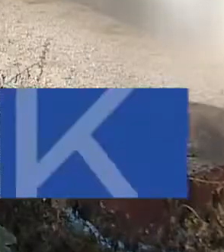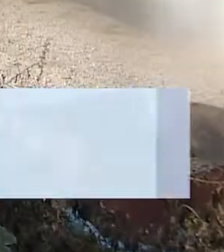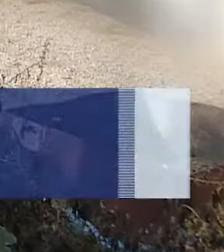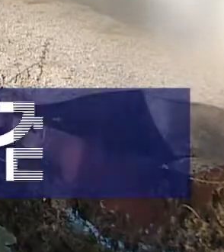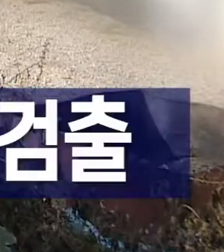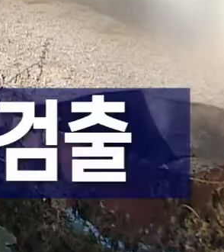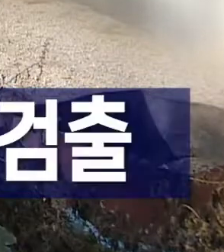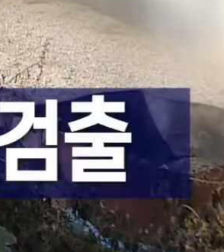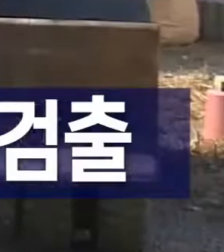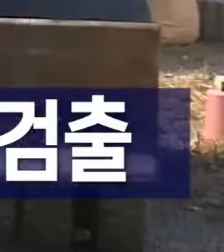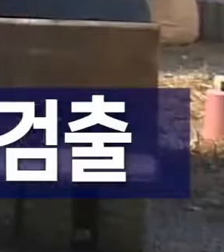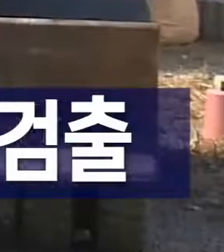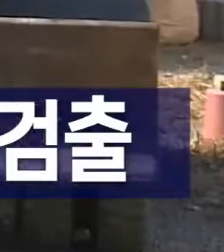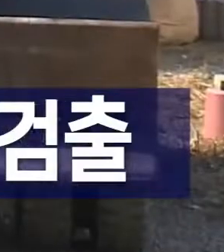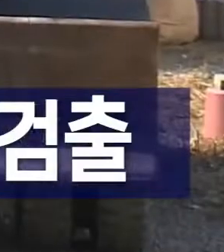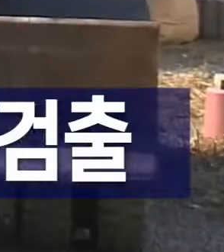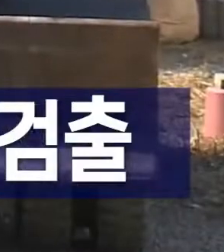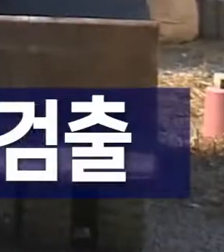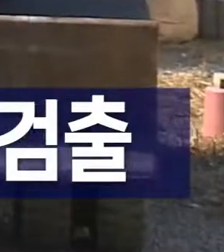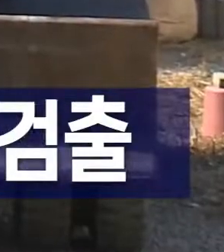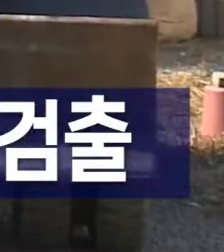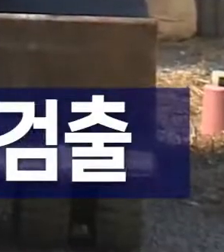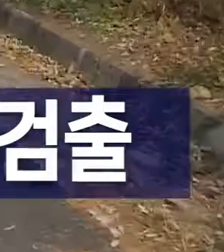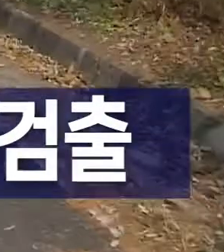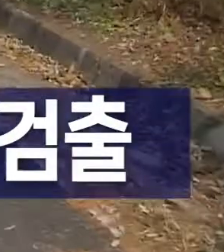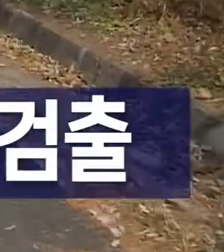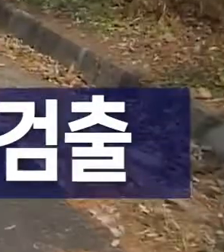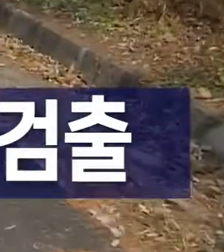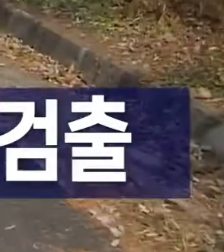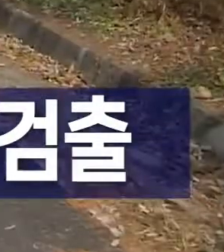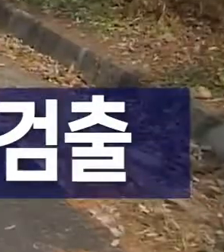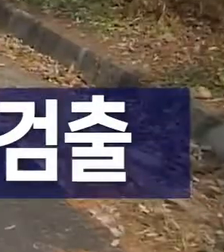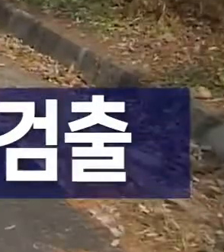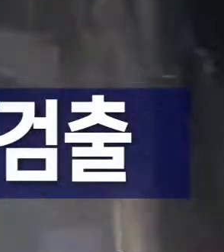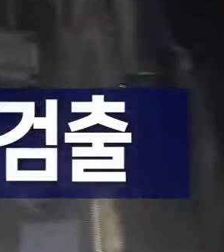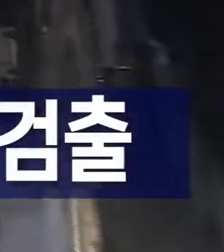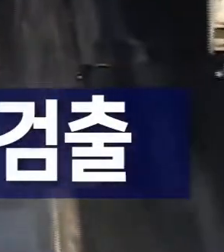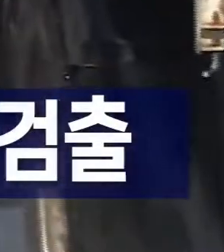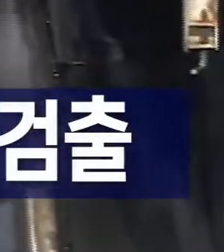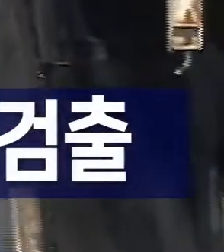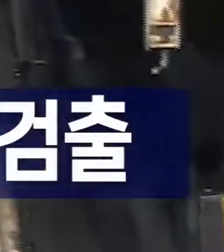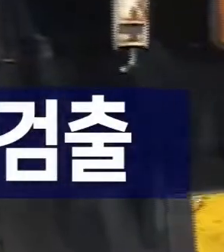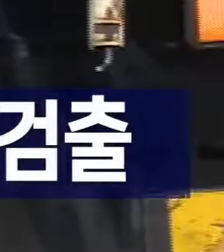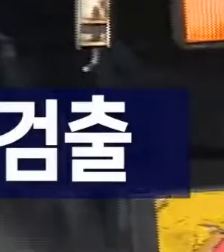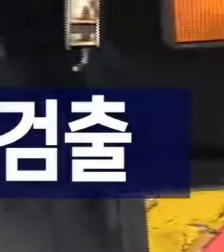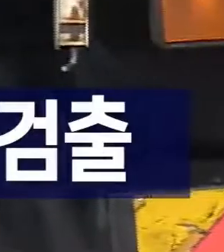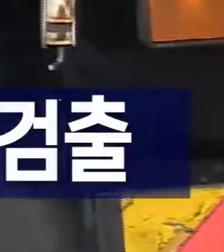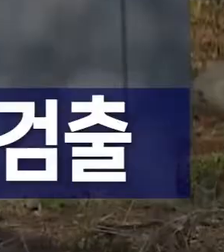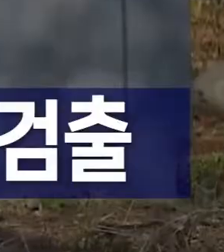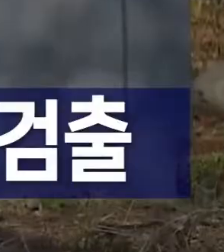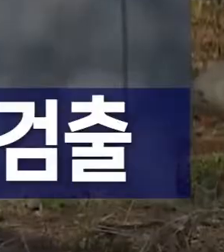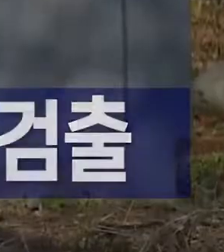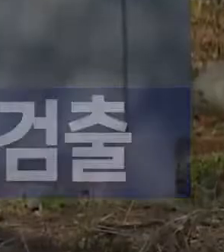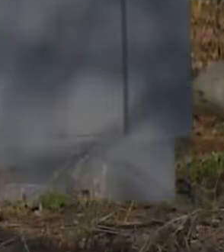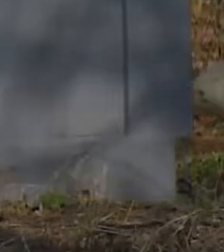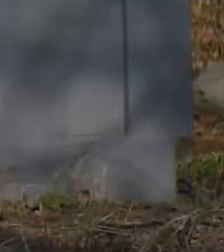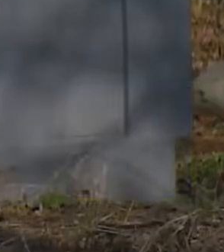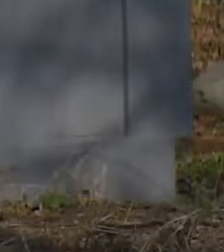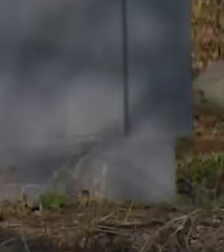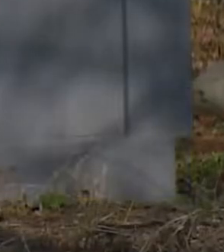한 종오리 농장에서 AI 항원이 또 검출돼 반경 10km 안에 있는 가금류에 이동 제한 조치가